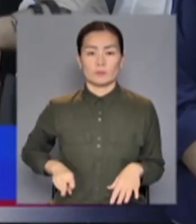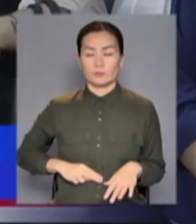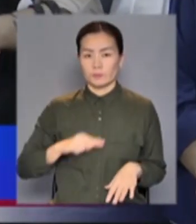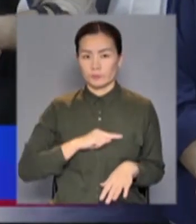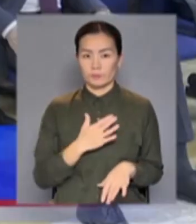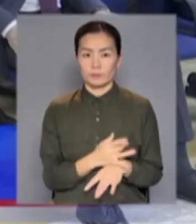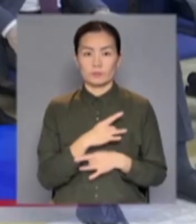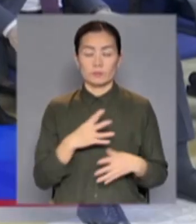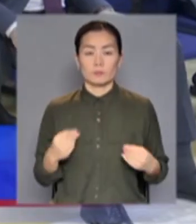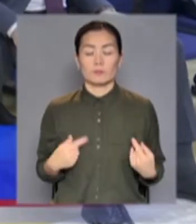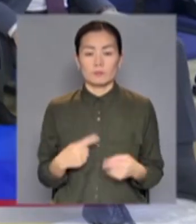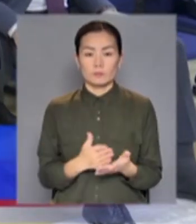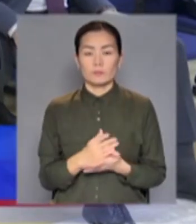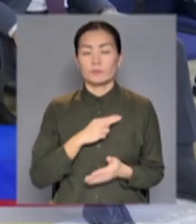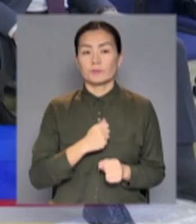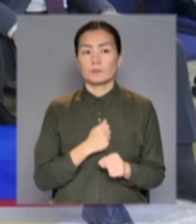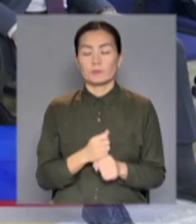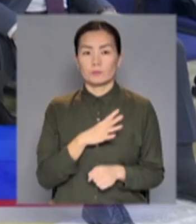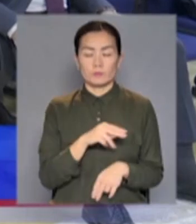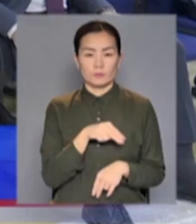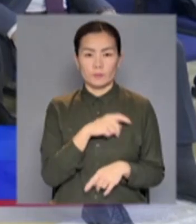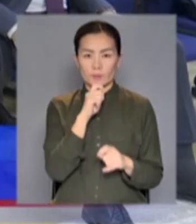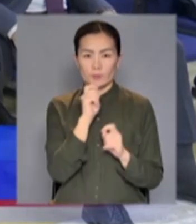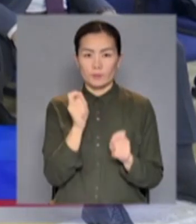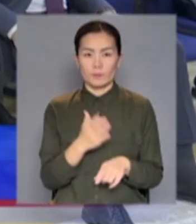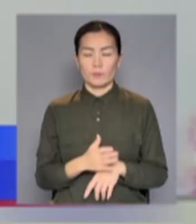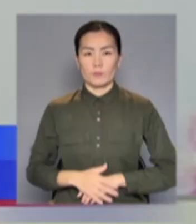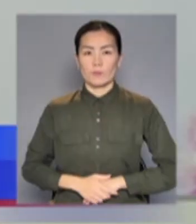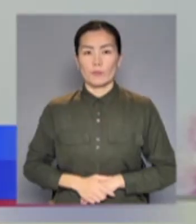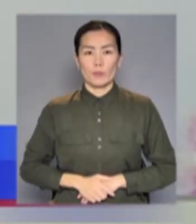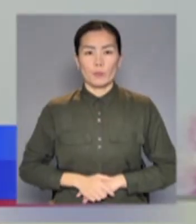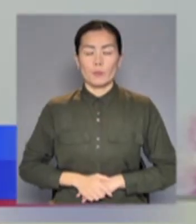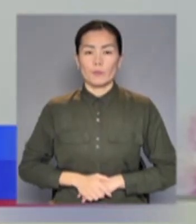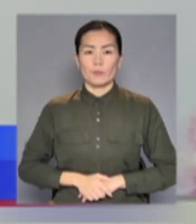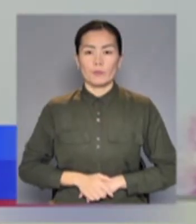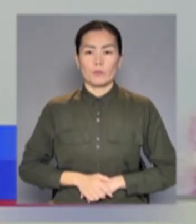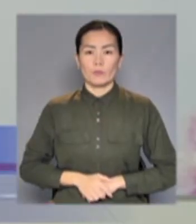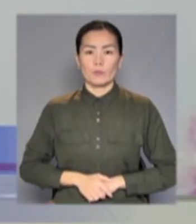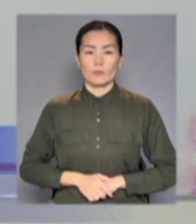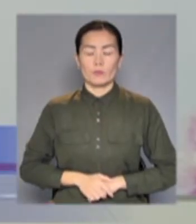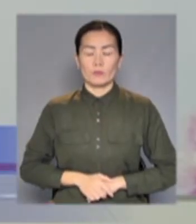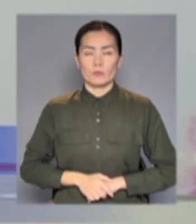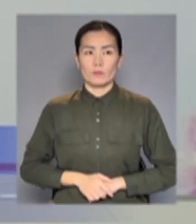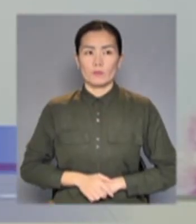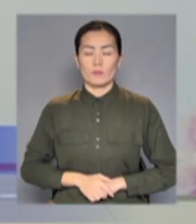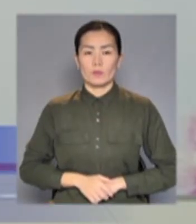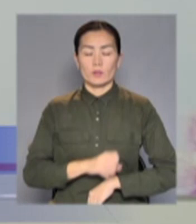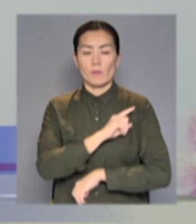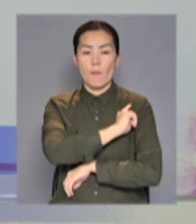директоры. Төл мерекеде талай жылғы еңбегі еленіп, төс белгімен марапатталды. Кітапханашы қазіргі қоғамда ең